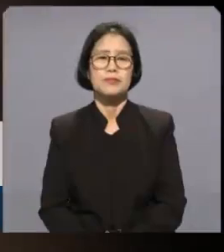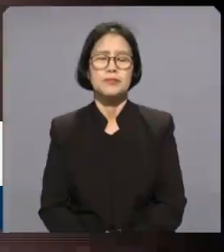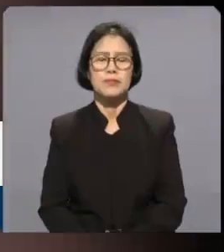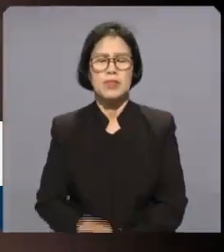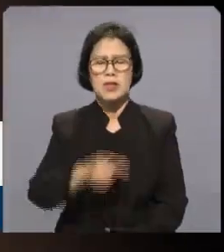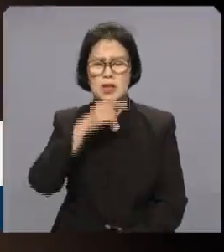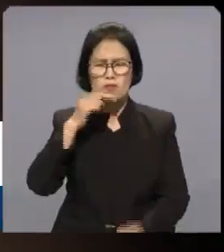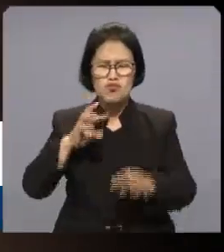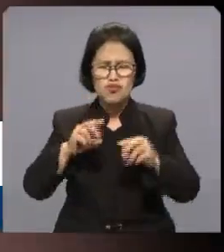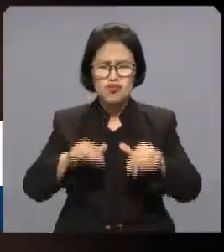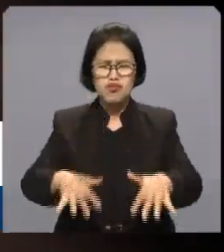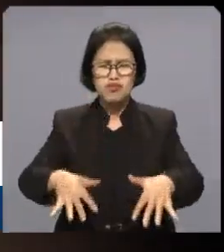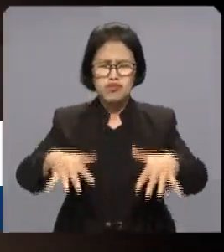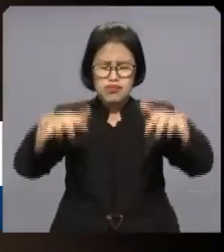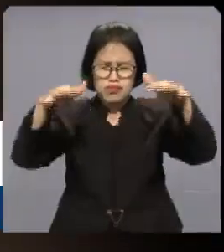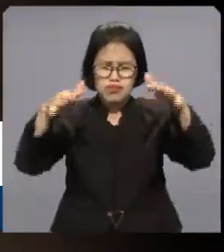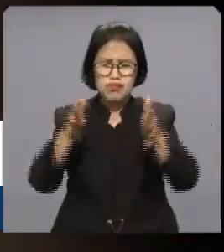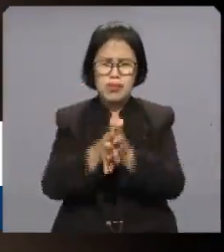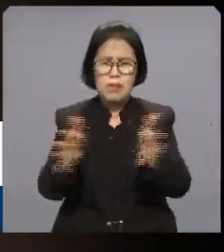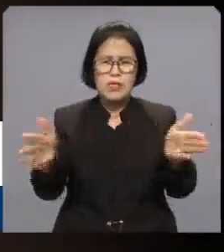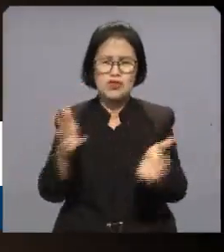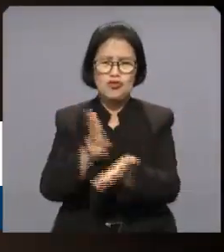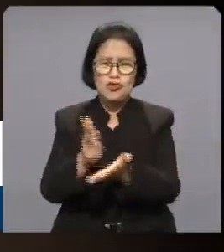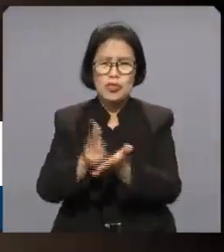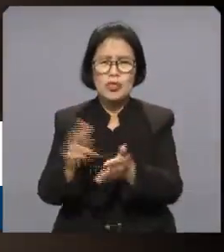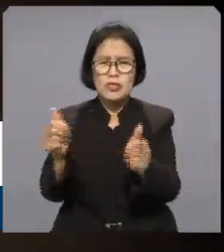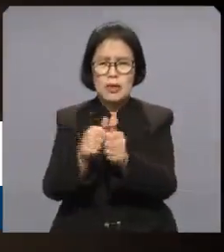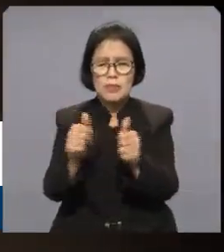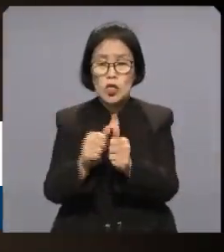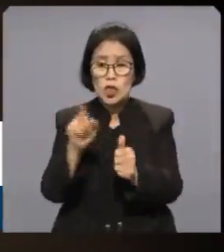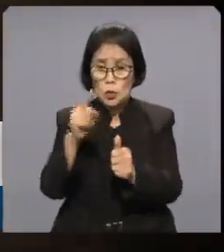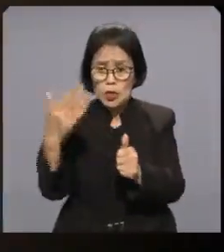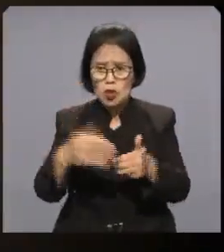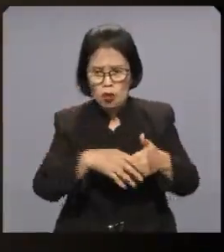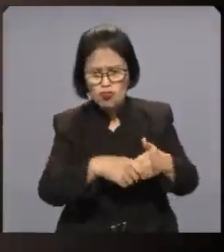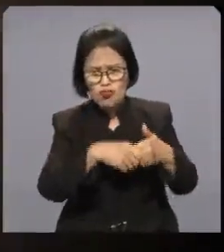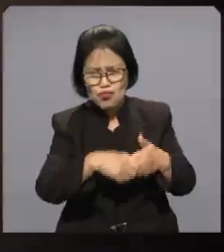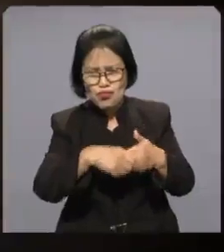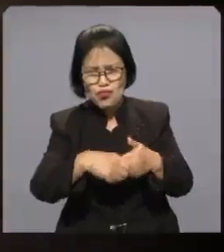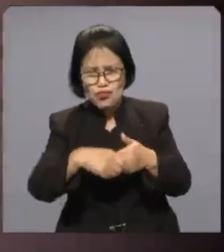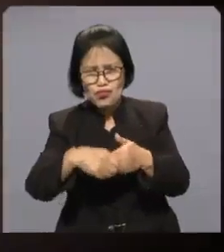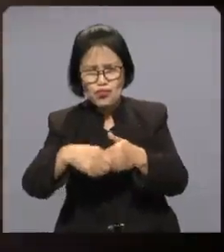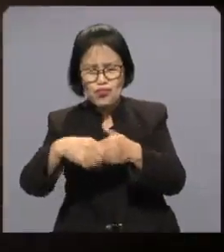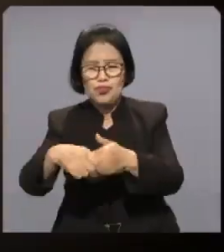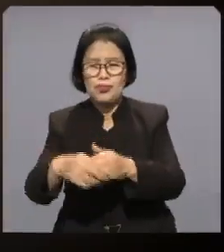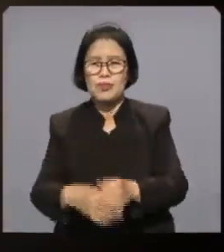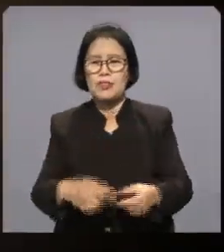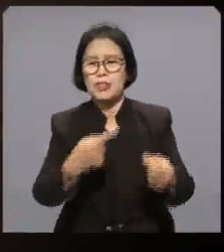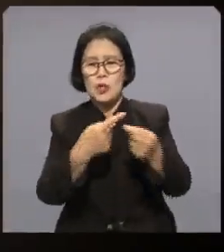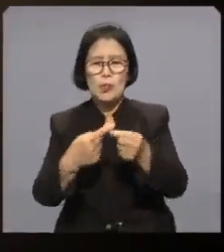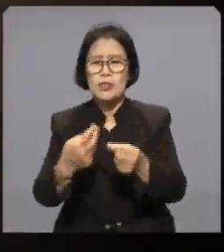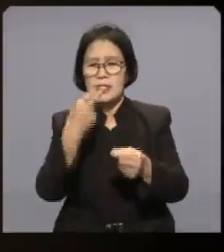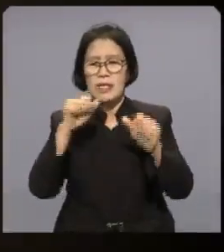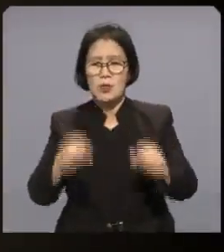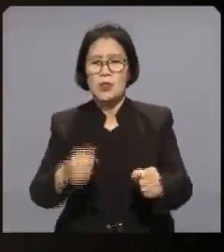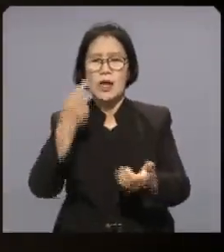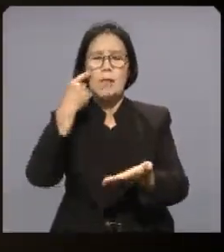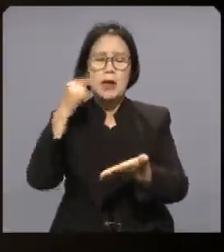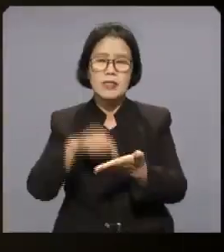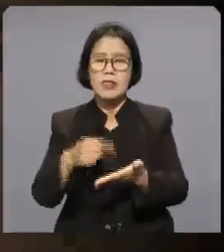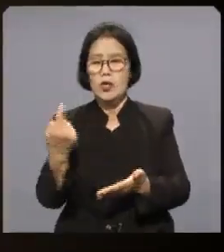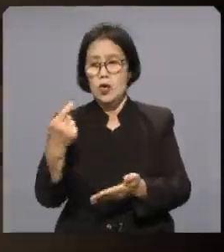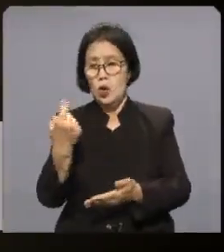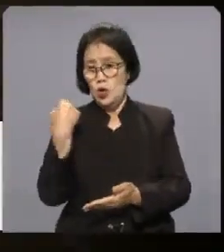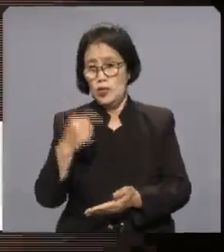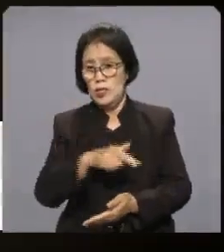흙탕물로 가득 찬 아파트 주차장. 한 남성이 소방대원 부축을 받고 빠져나옵니다. 첫 번째 생존자가 발견된 건 어제